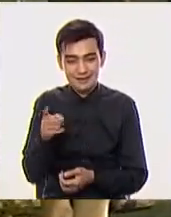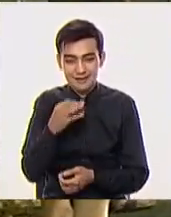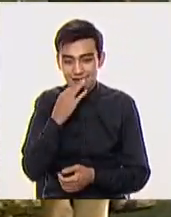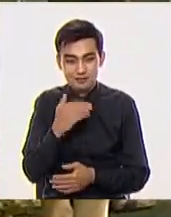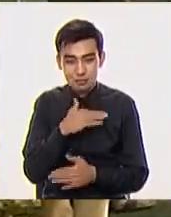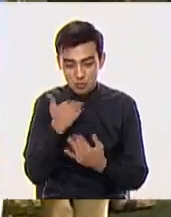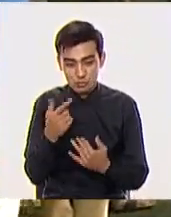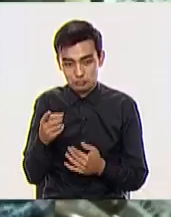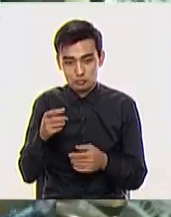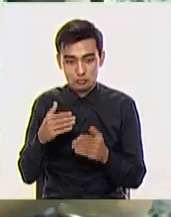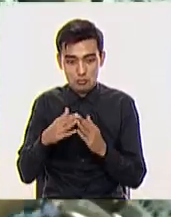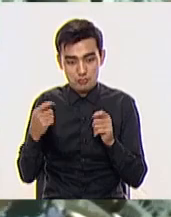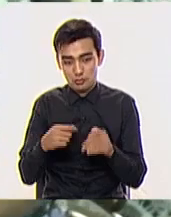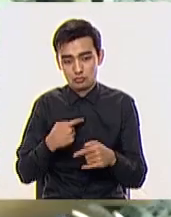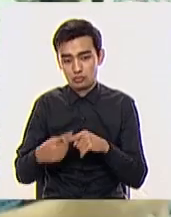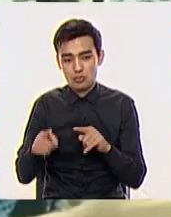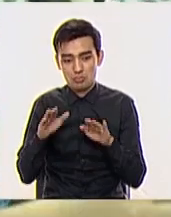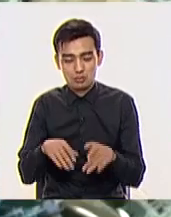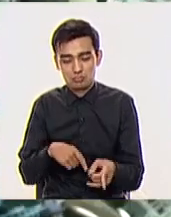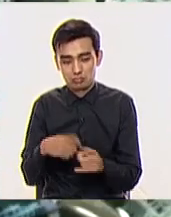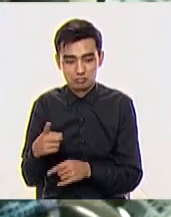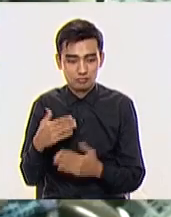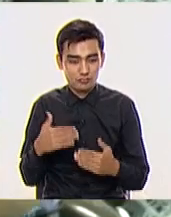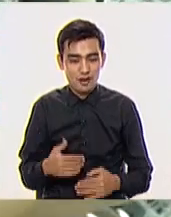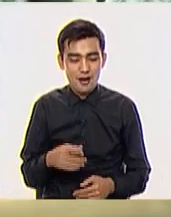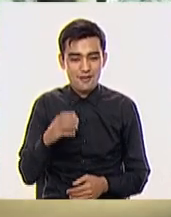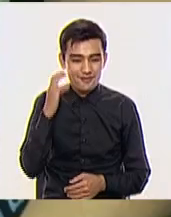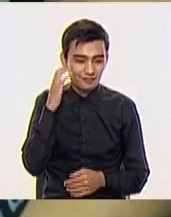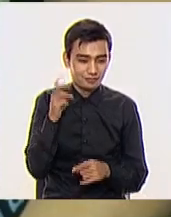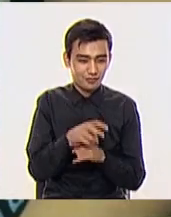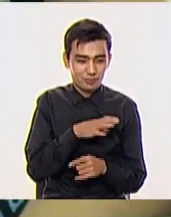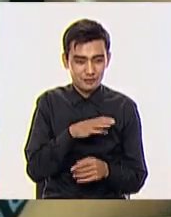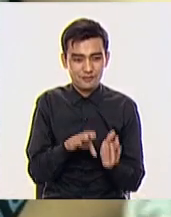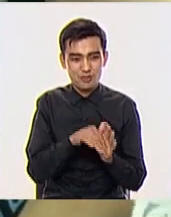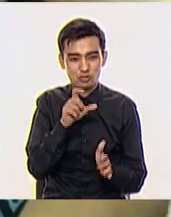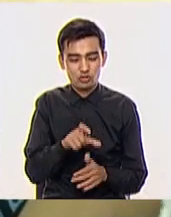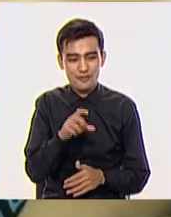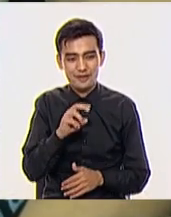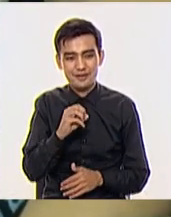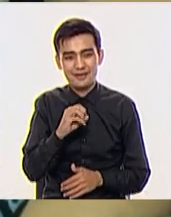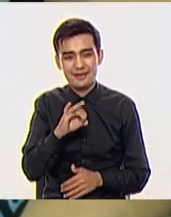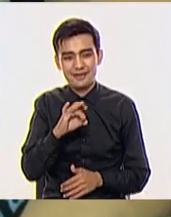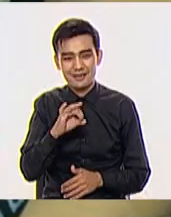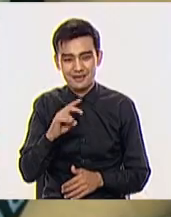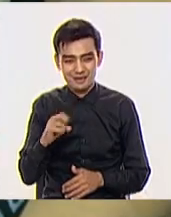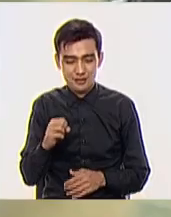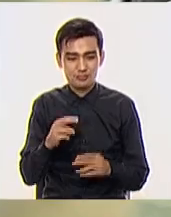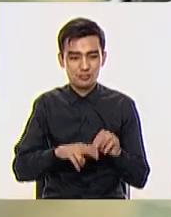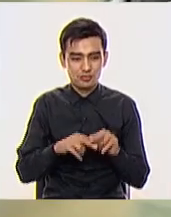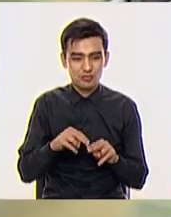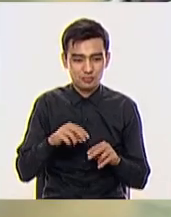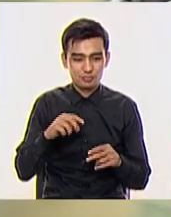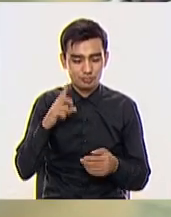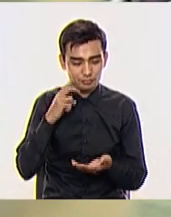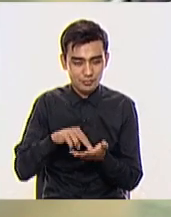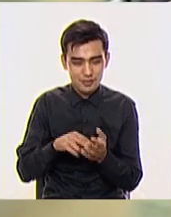ұнамаса, пожалуйста, сатыңыздар үйлер. Екі жақтың уәжін тыңдауға келген депутат Ирина Смирнова қос тараптың көзінше құрылыс жобасы әбден